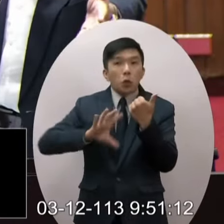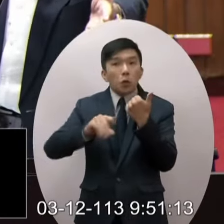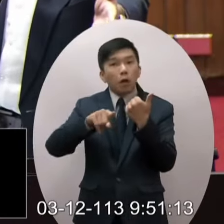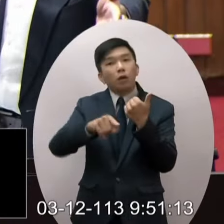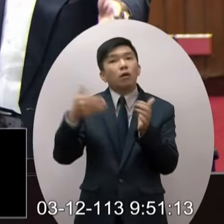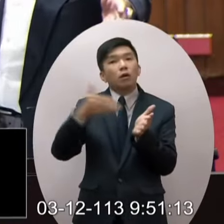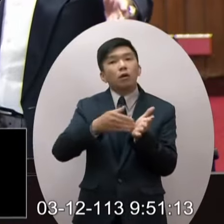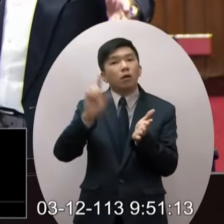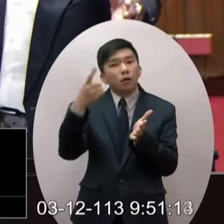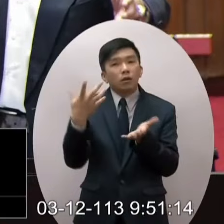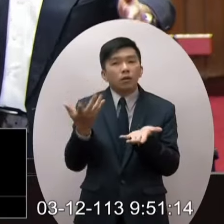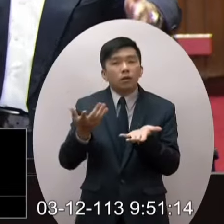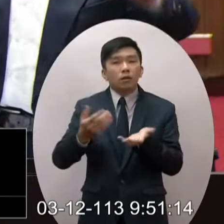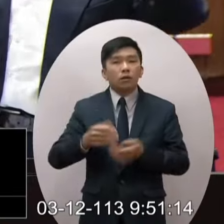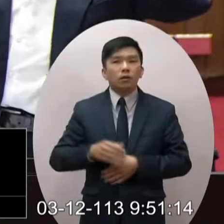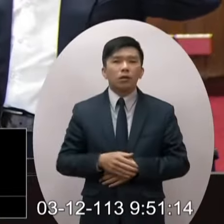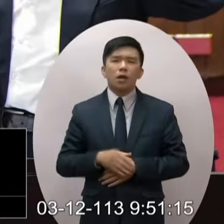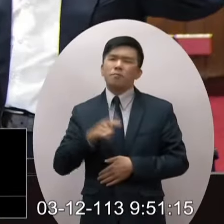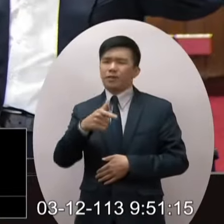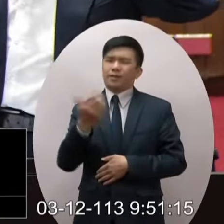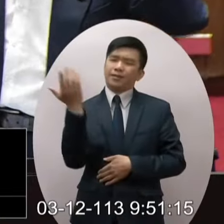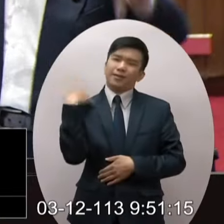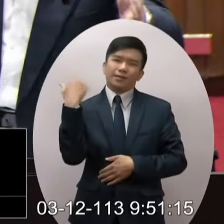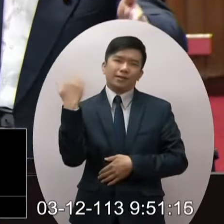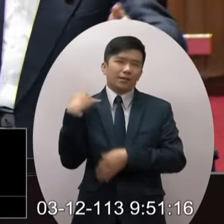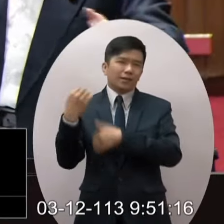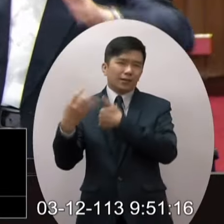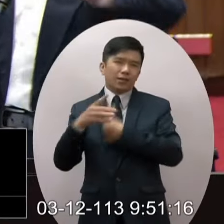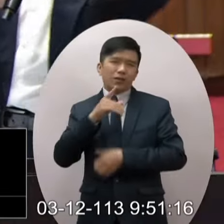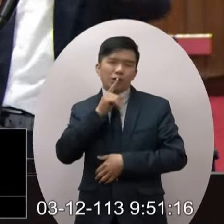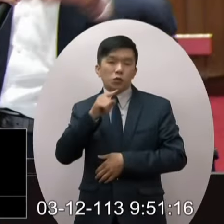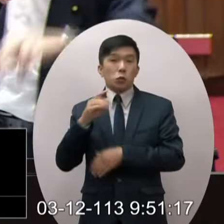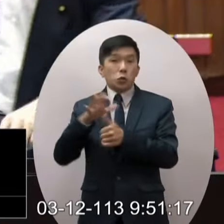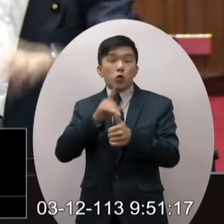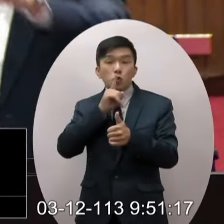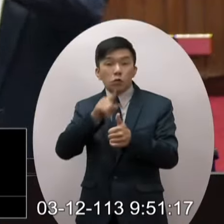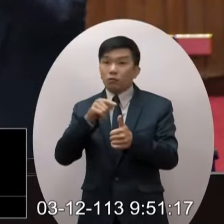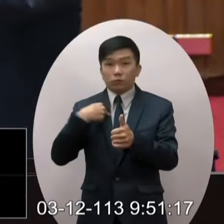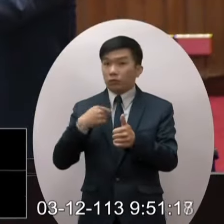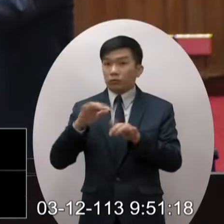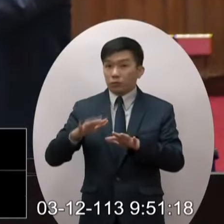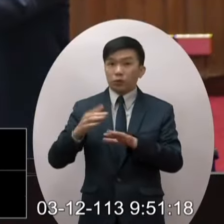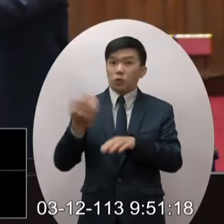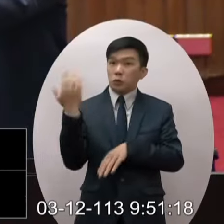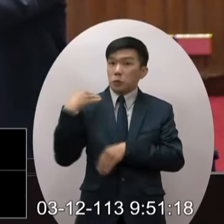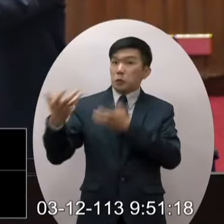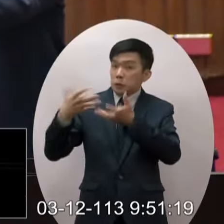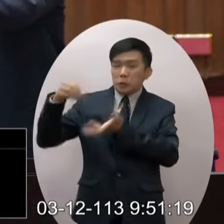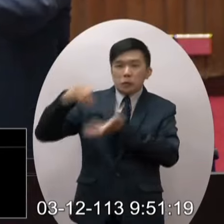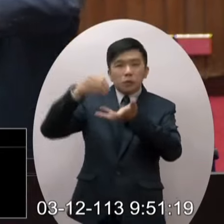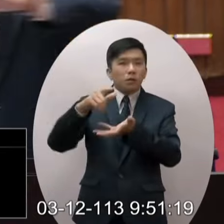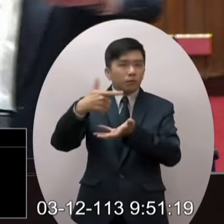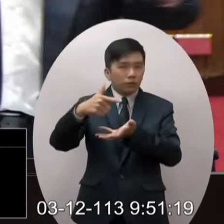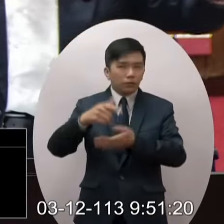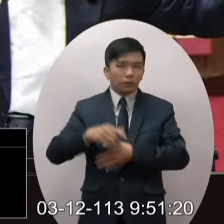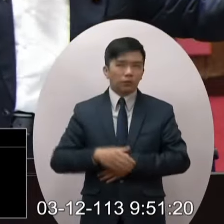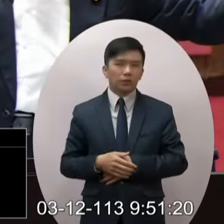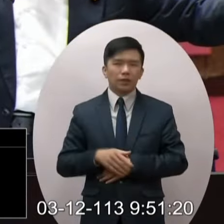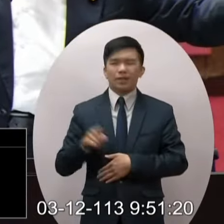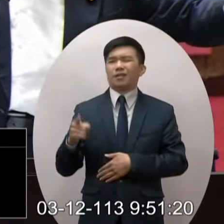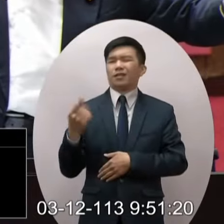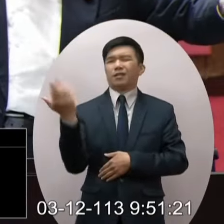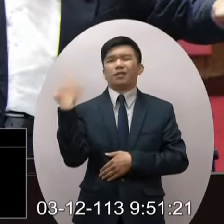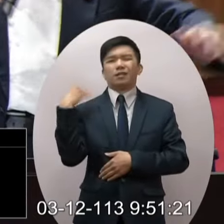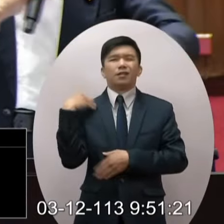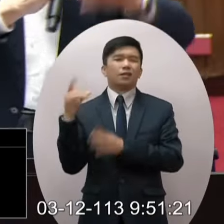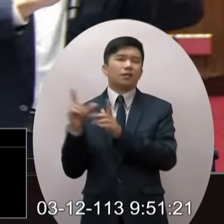机时啊啦， 迄、那个报告内面， 是啦，你当机时是强烈的感情，我即马唔是要含你讲过去的代志啊啦吼，迄、也已经一段